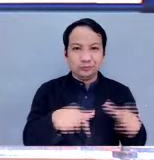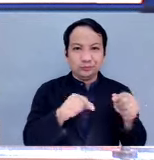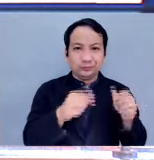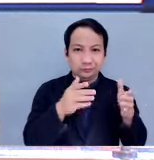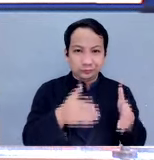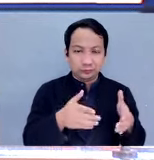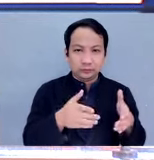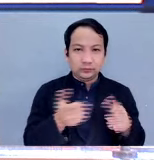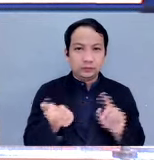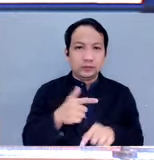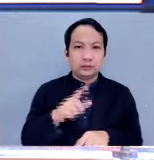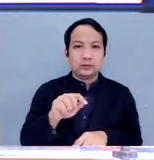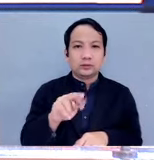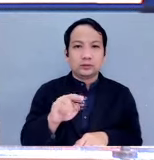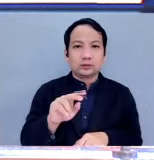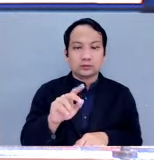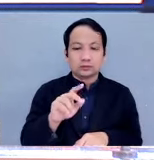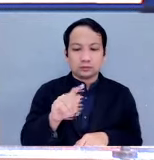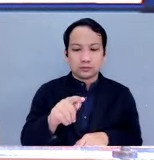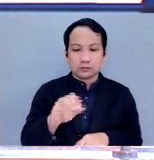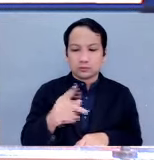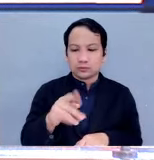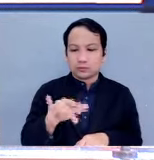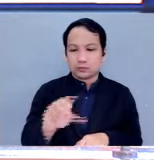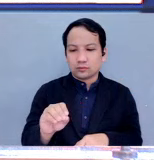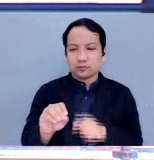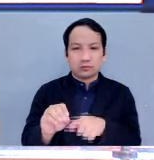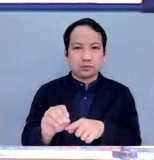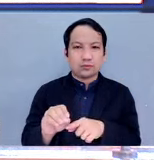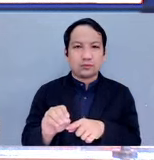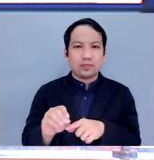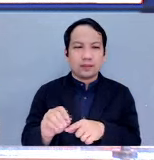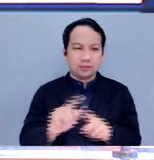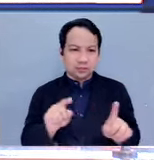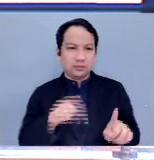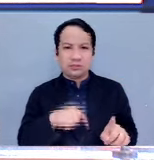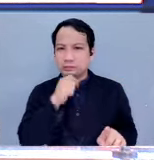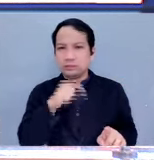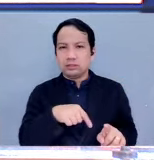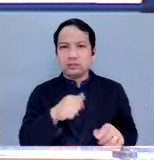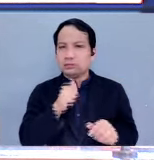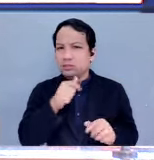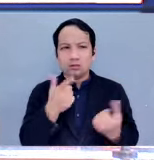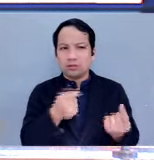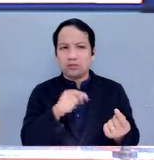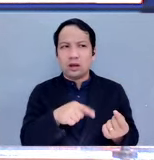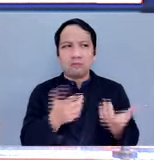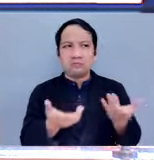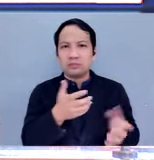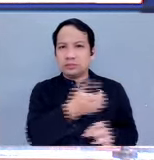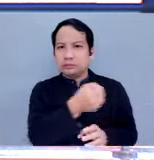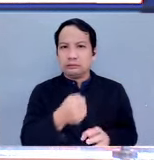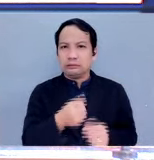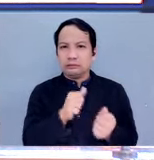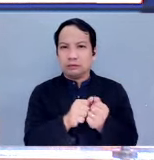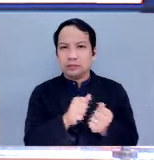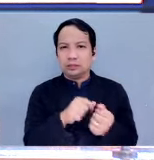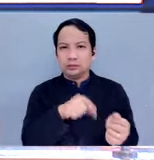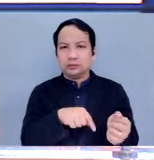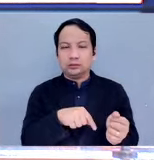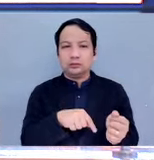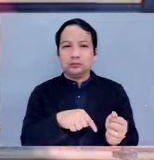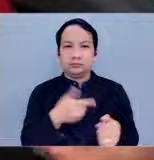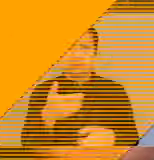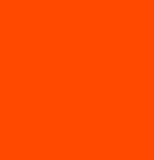ng mga kaanak ng ating kababayan, posibleng na frame up lang ang OFW. Nasa frontay ng balitang yan, si Rainiel Pawid,